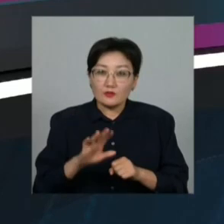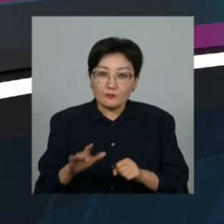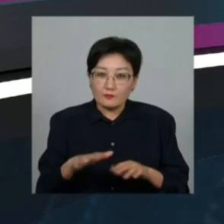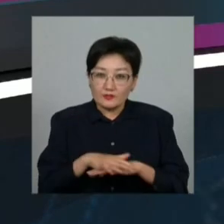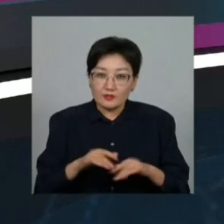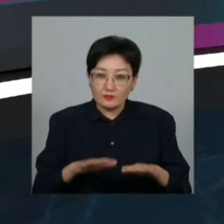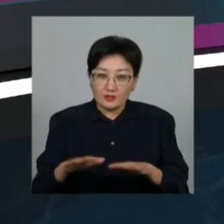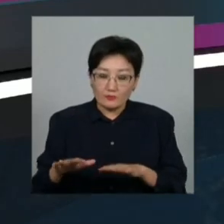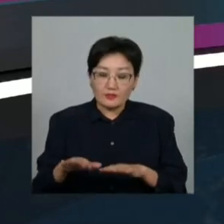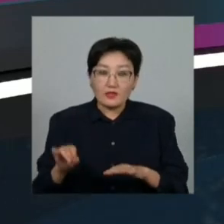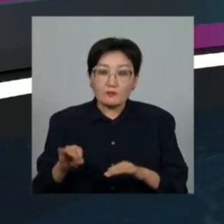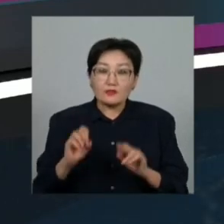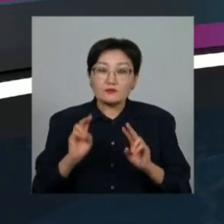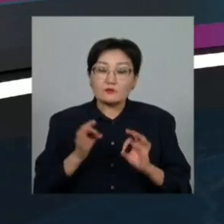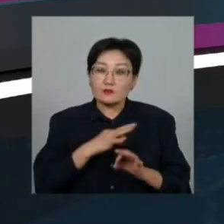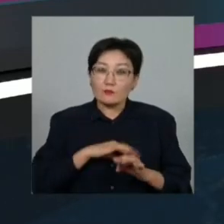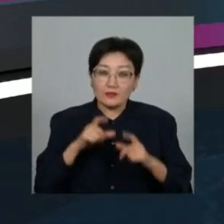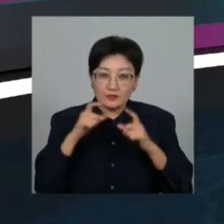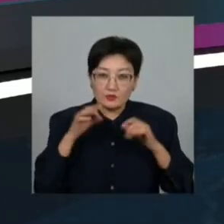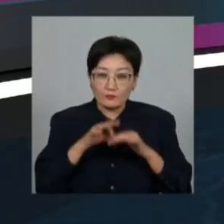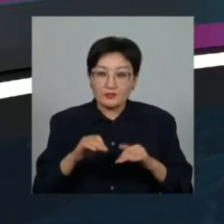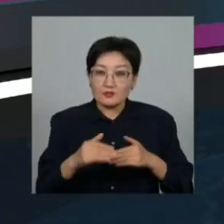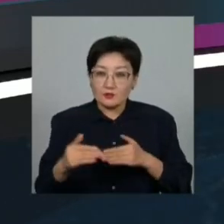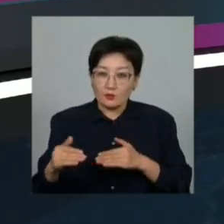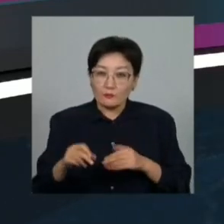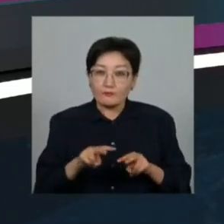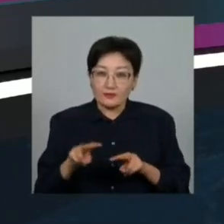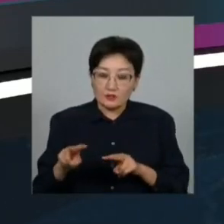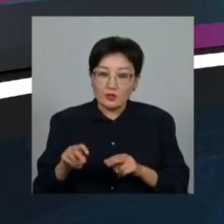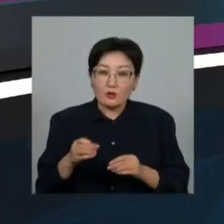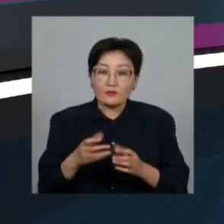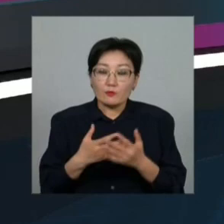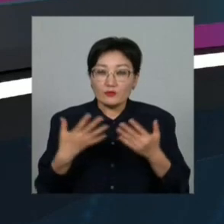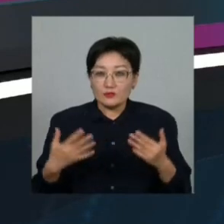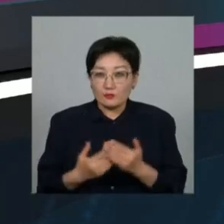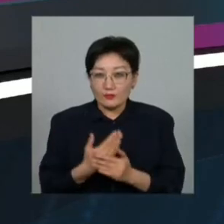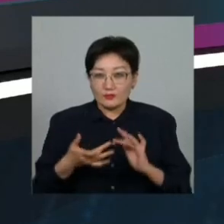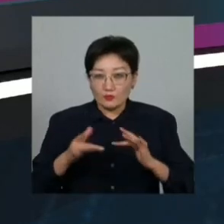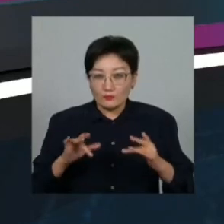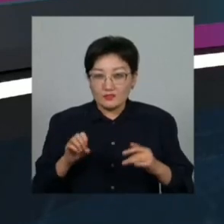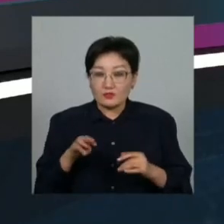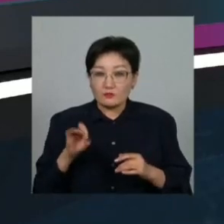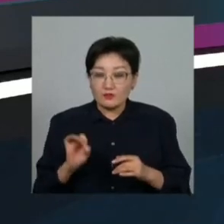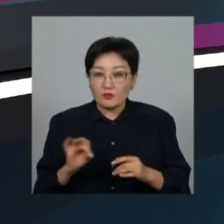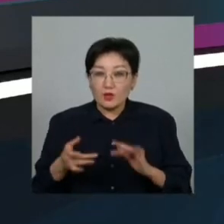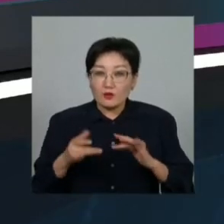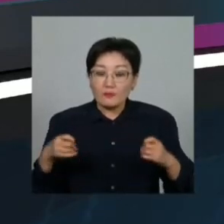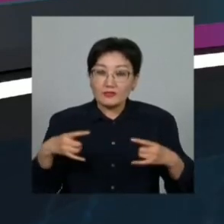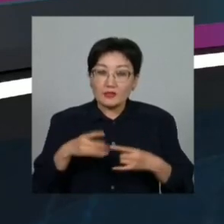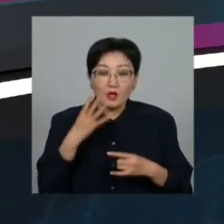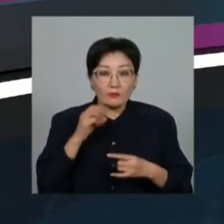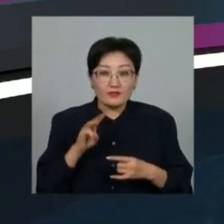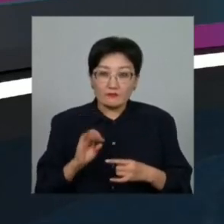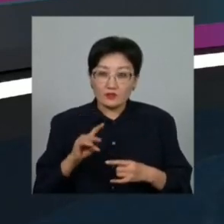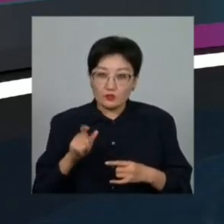массового скопления людей правильно используйте маски и соблюдайте личную гигиену еще больше новостей на сайте алматы . тебе youtube канале алматы